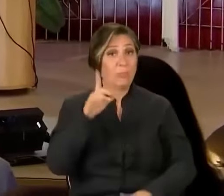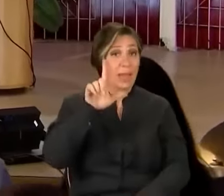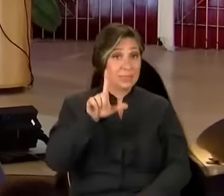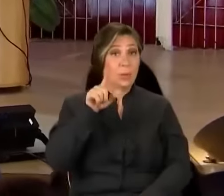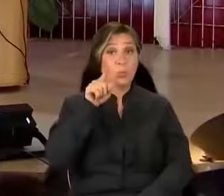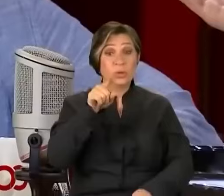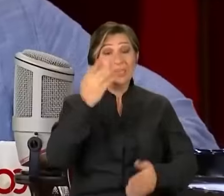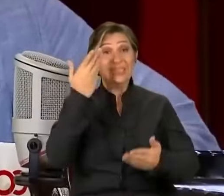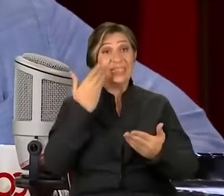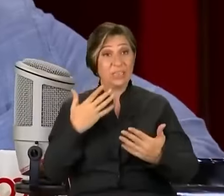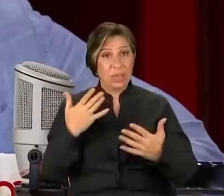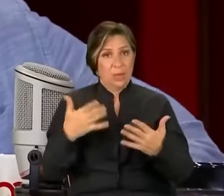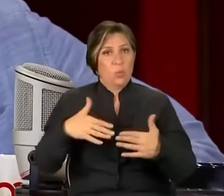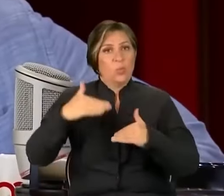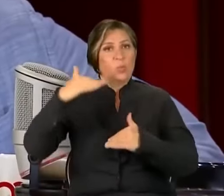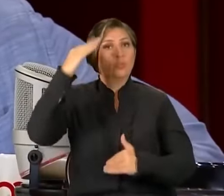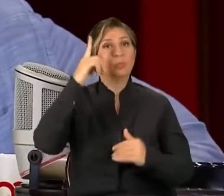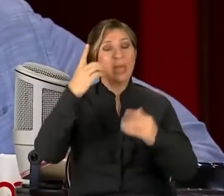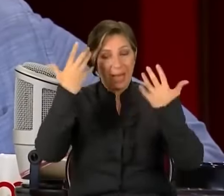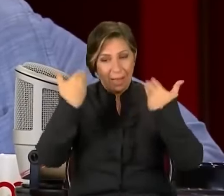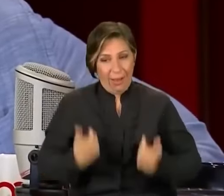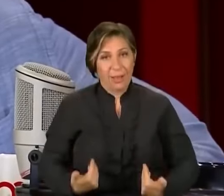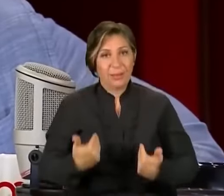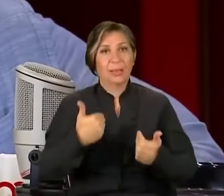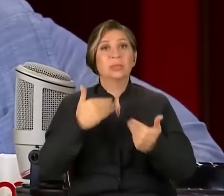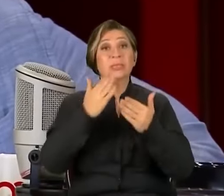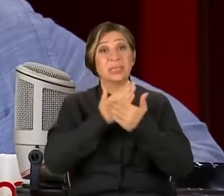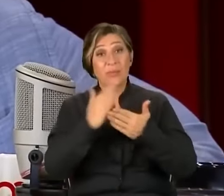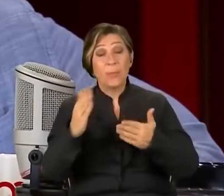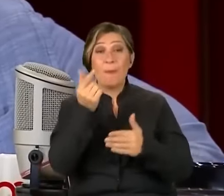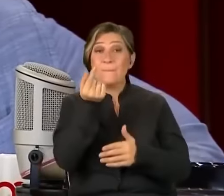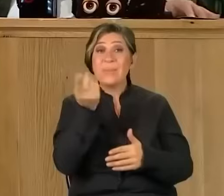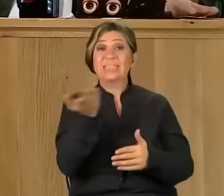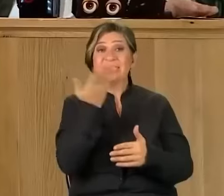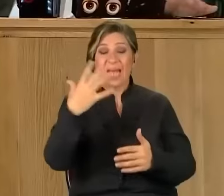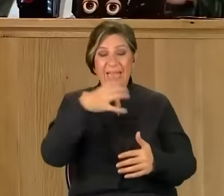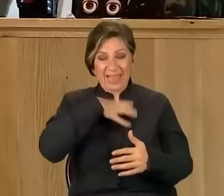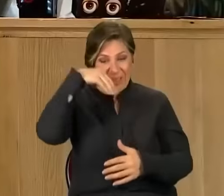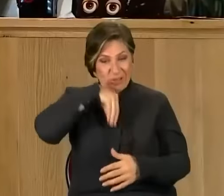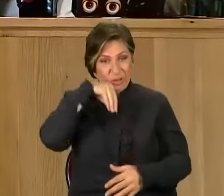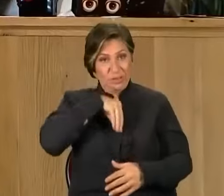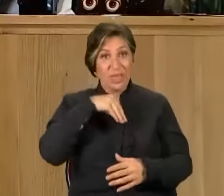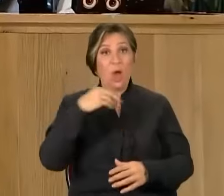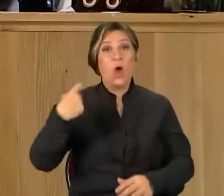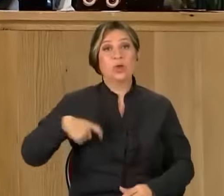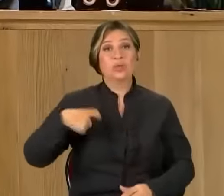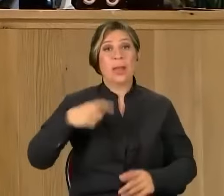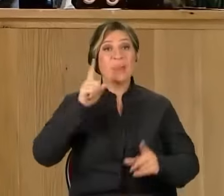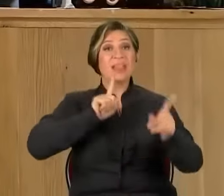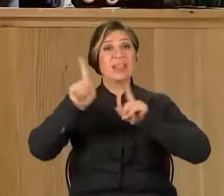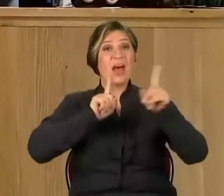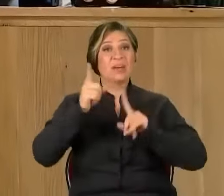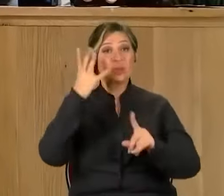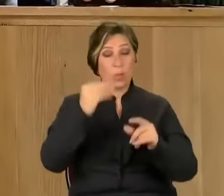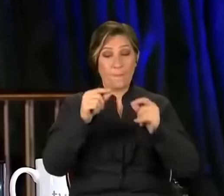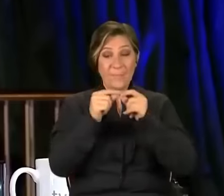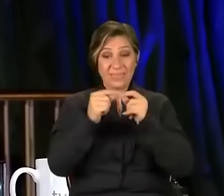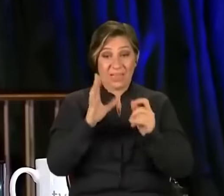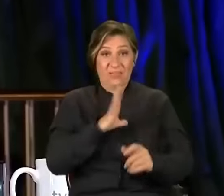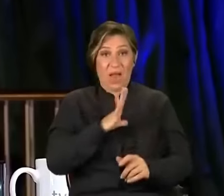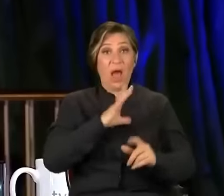seyircisiyle olgunlaşmış bir karakter. Devam ediyorsun. Biraz daha kendi içinde özel bir davası olan Behzat